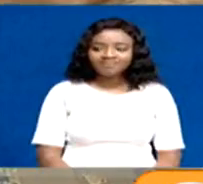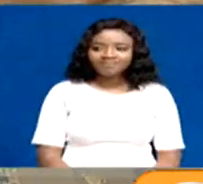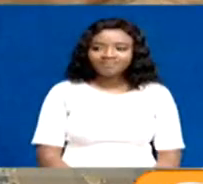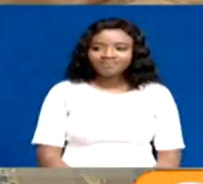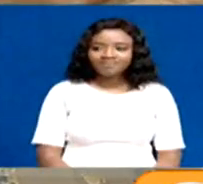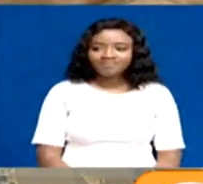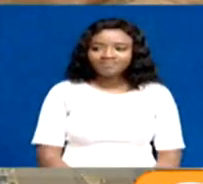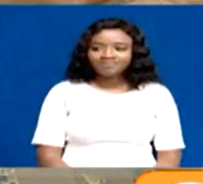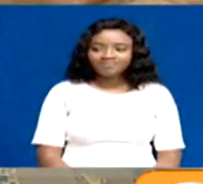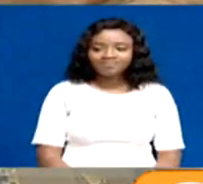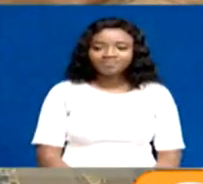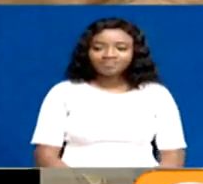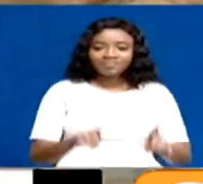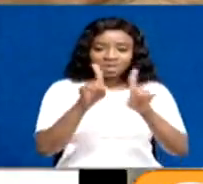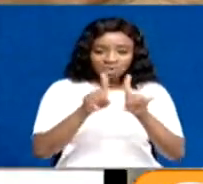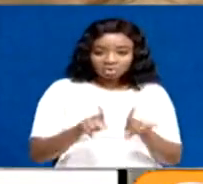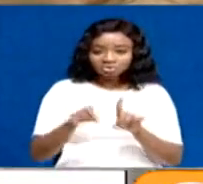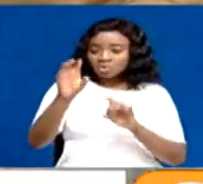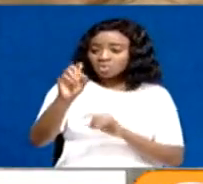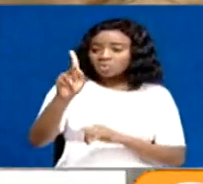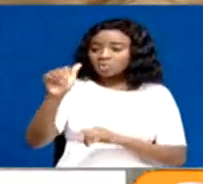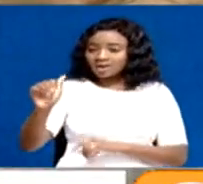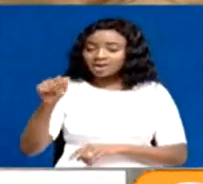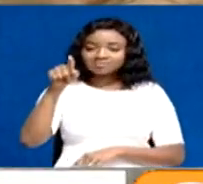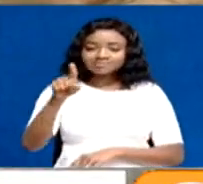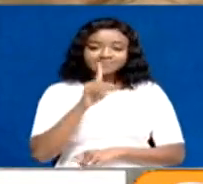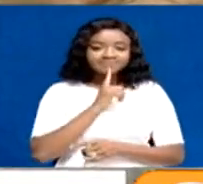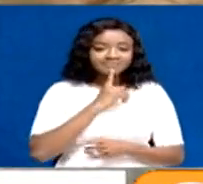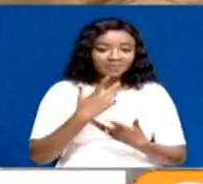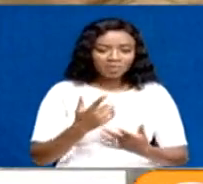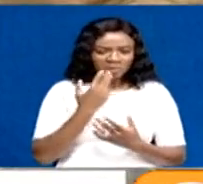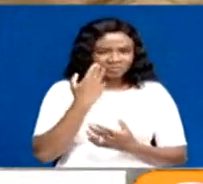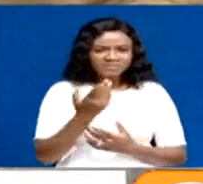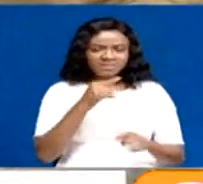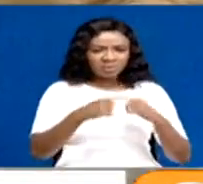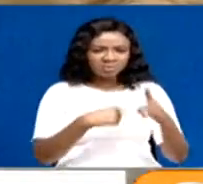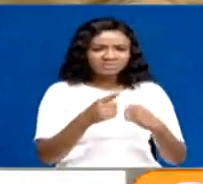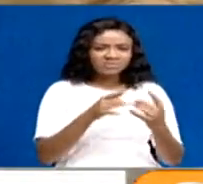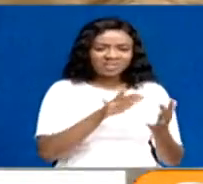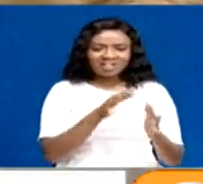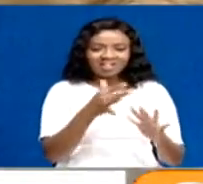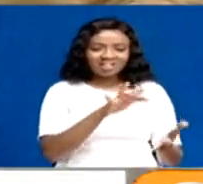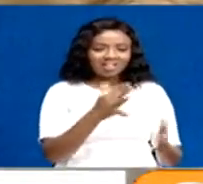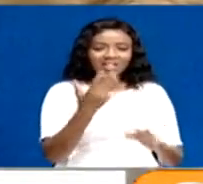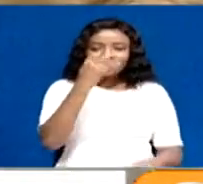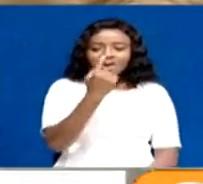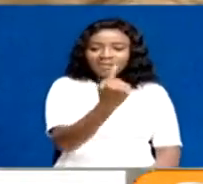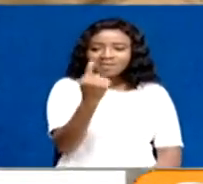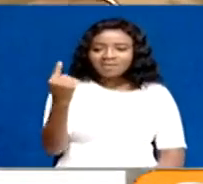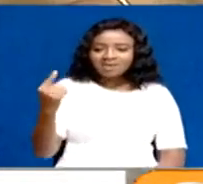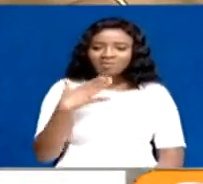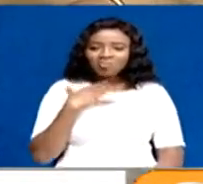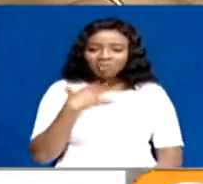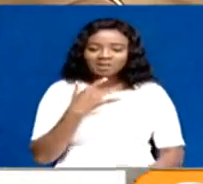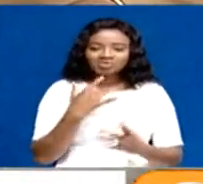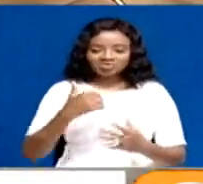Na kwa wengine kwa umoja wa siasa, muungano wa One Kenya Alliance umeonekana kuzidi kuyumba, huku kila mmoja akiendelea kuvutia mwamba